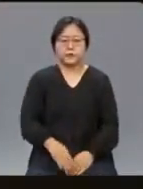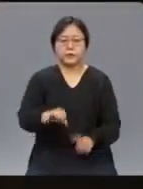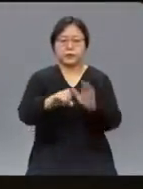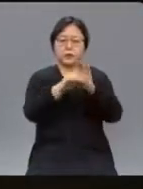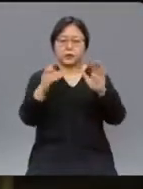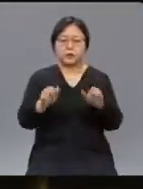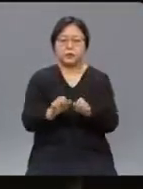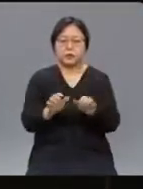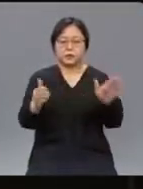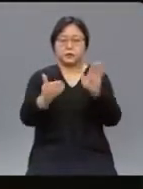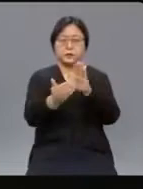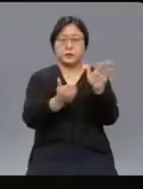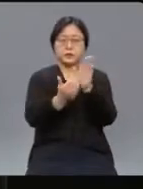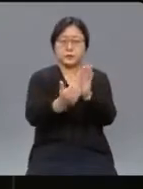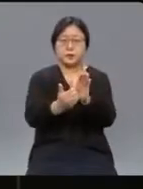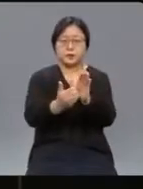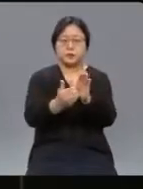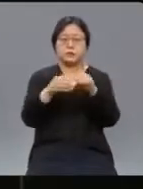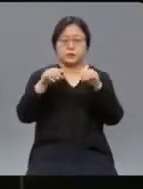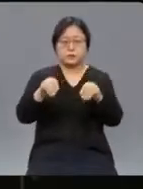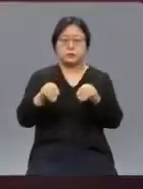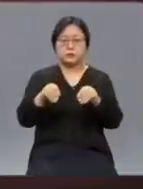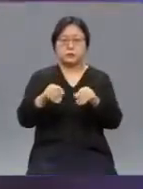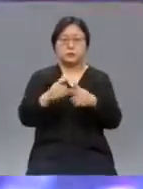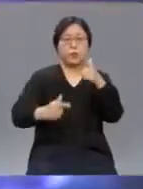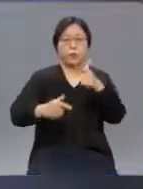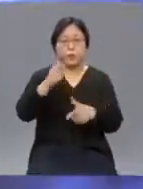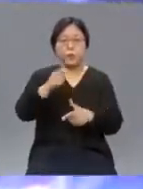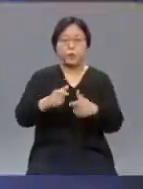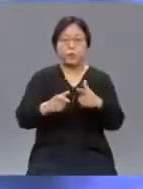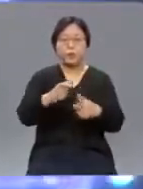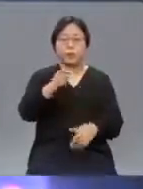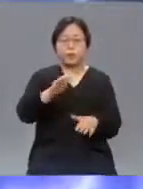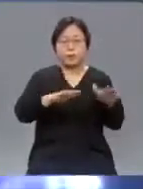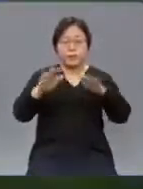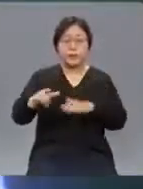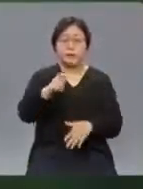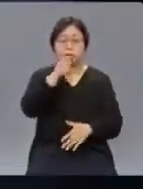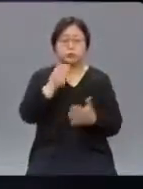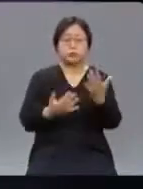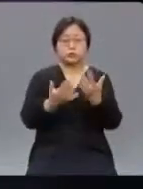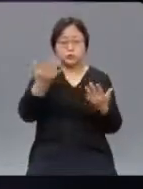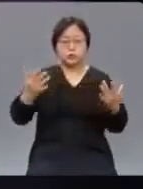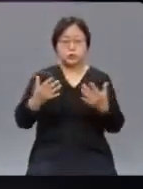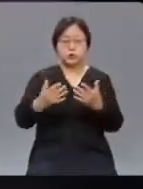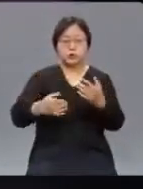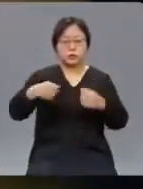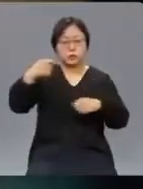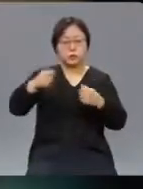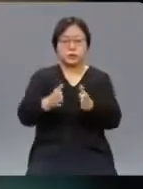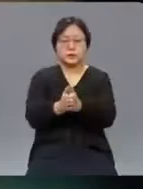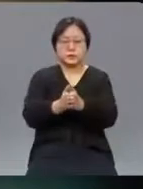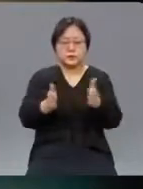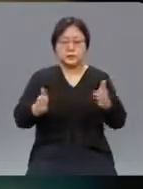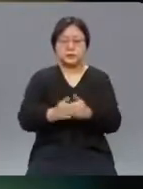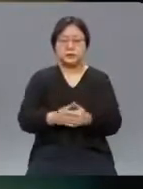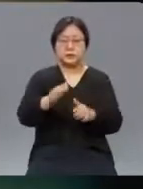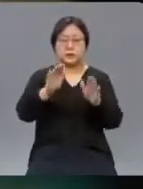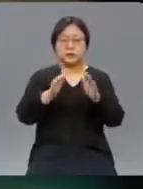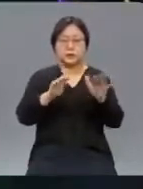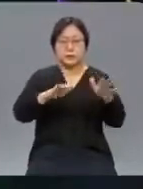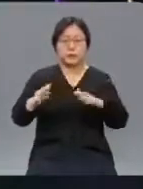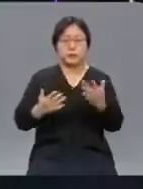코로나19 확산 예방 등의 이유로 중단됐던 목포 춤추는 바다분수 공연이 오늘부터 다시 시작됩니다.